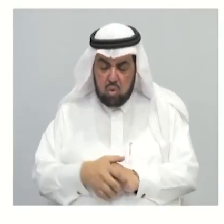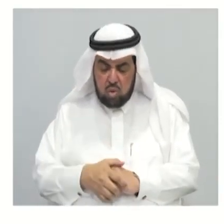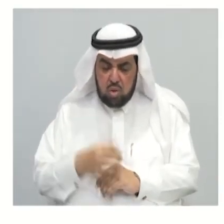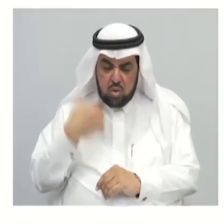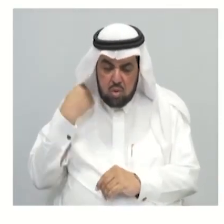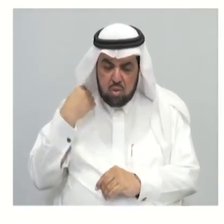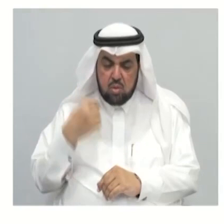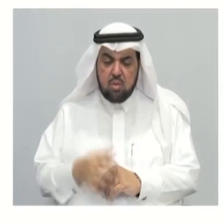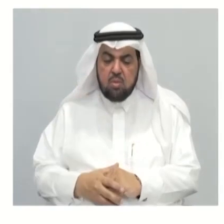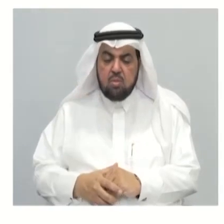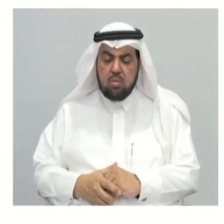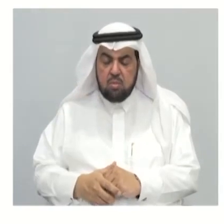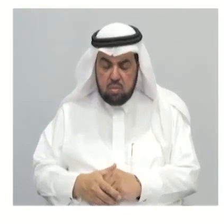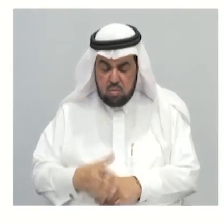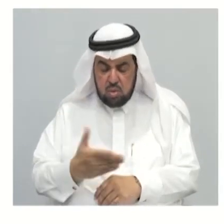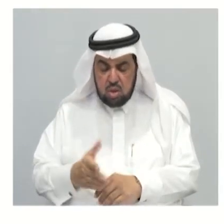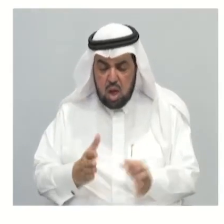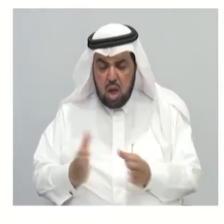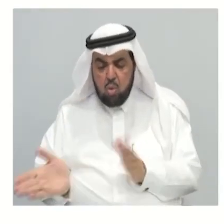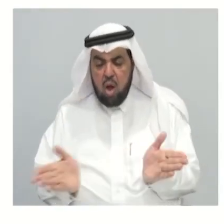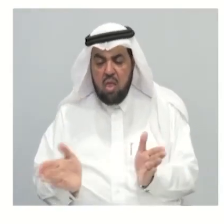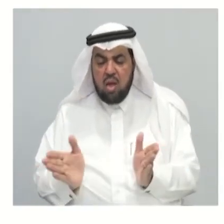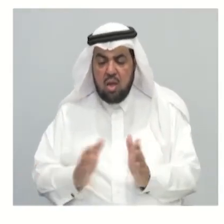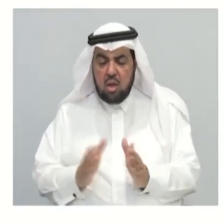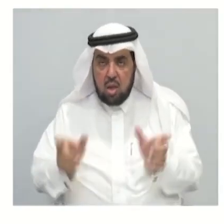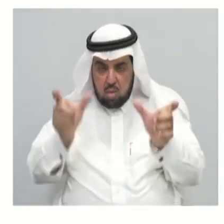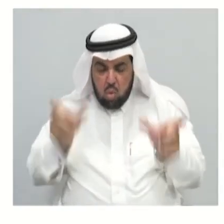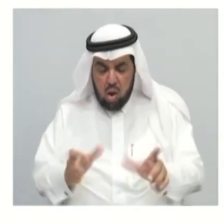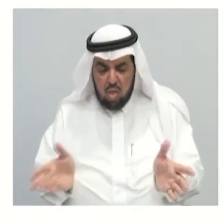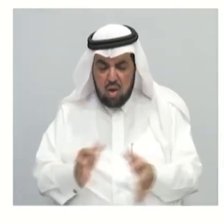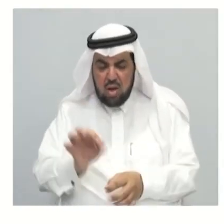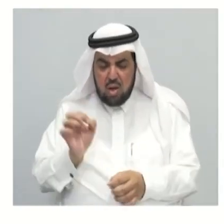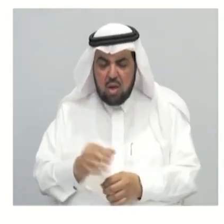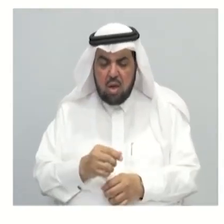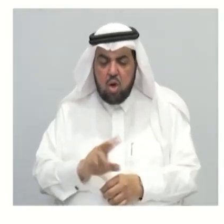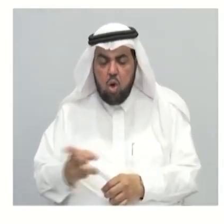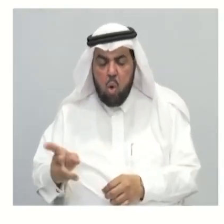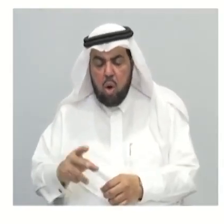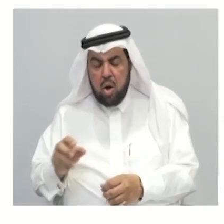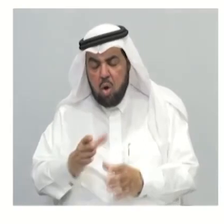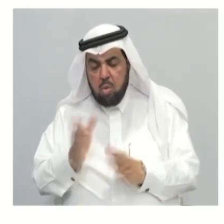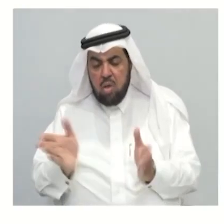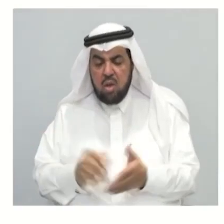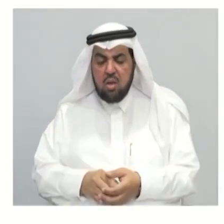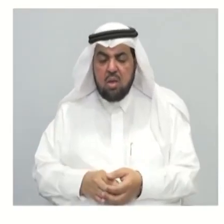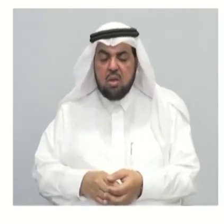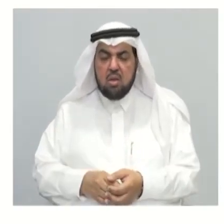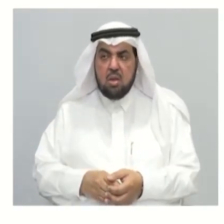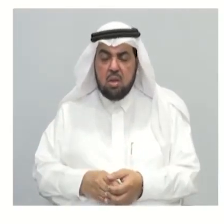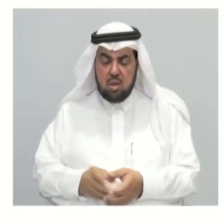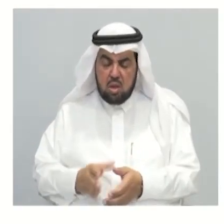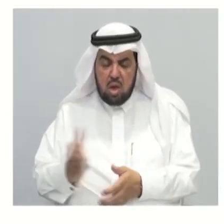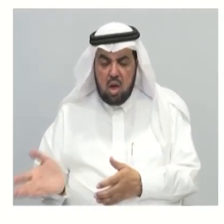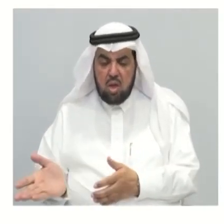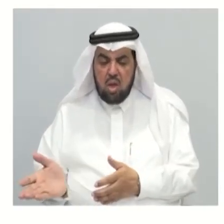هنا في عمليه المحاذاه في عمليه المحاذاه نختار نوع المحاذاه المطلوبه اذا كانت مثلا الى